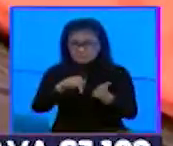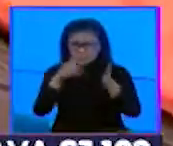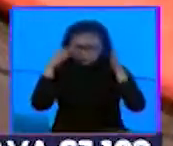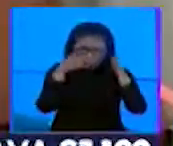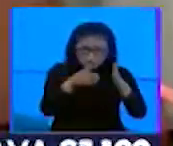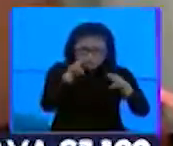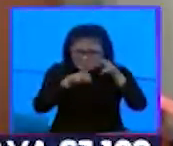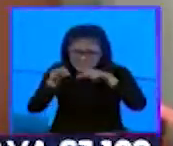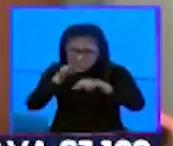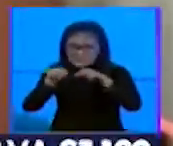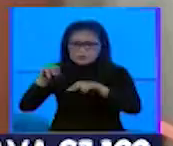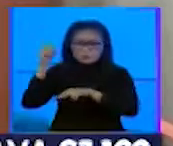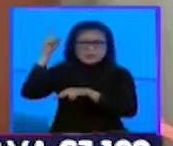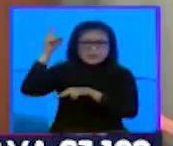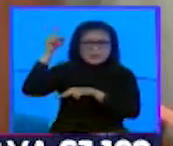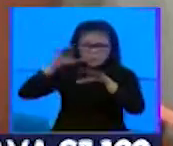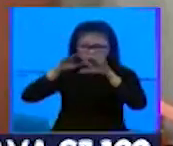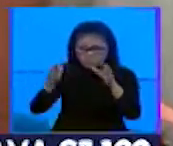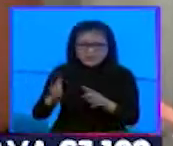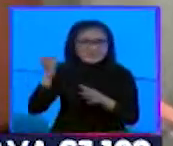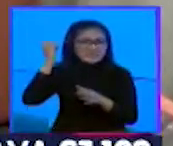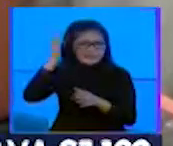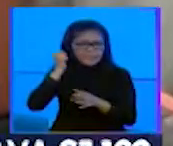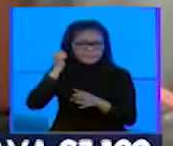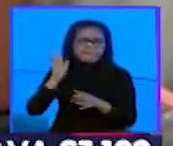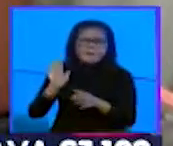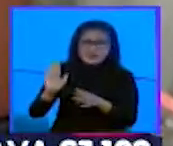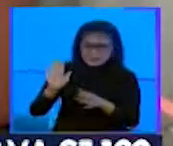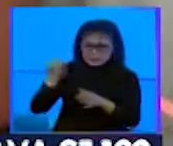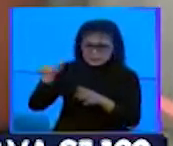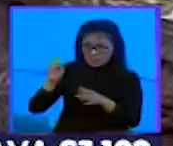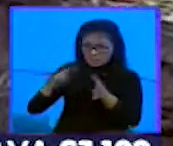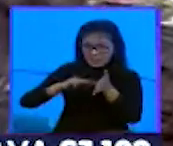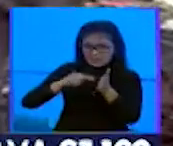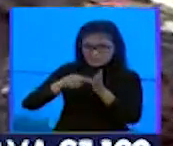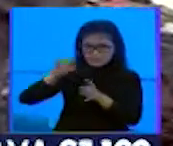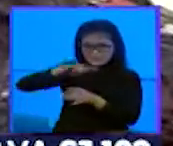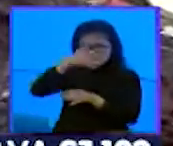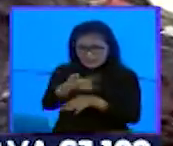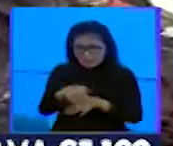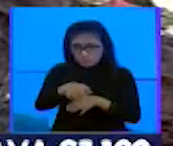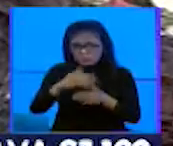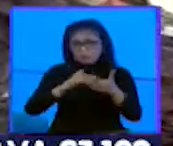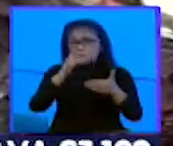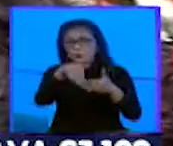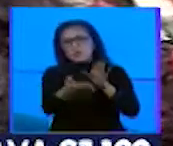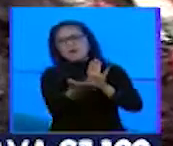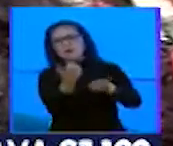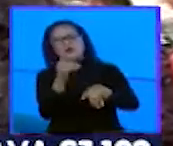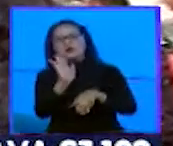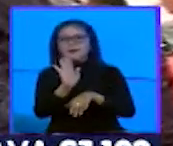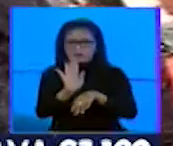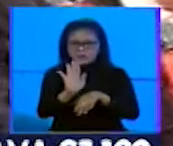radar sinyal black box supaya nantinya kejadian jatuhnya Sriwijaya RSJ-182 ini mendapatkan titik cerah. Pemirsa, saya juga